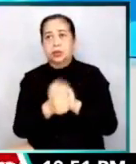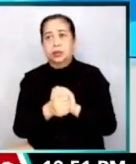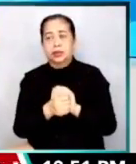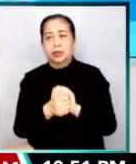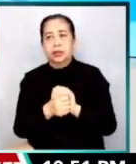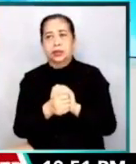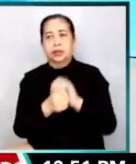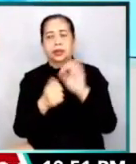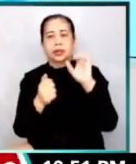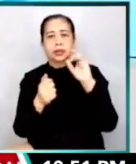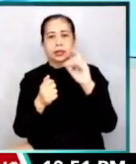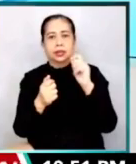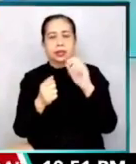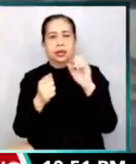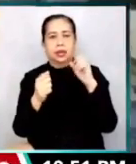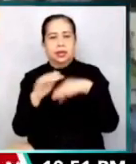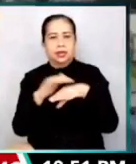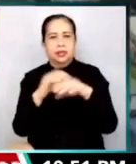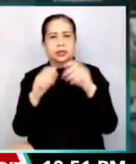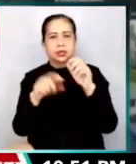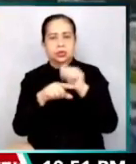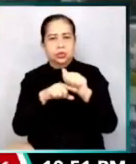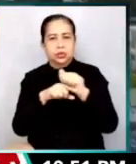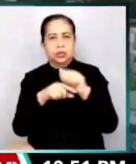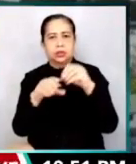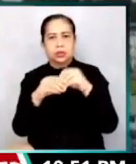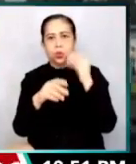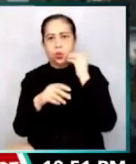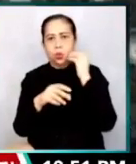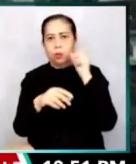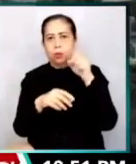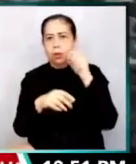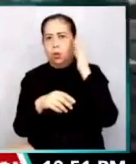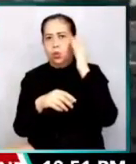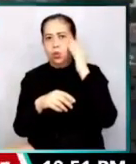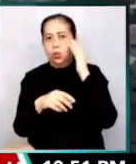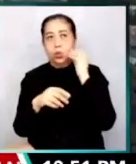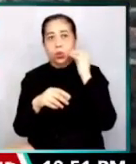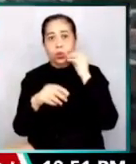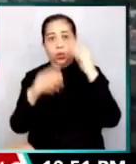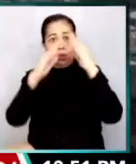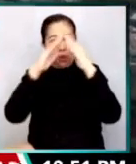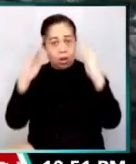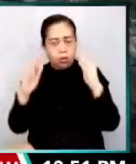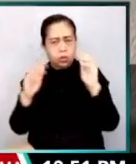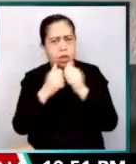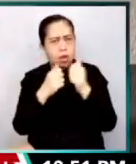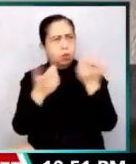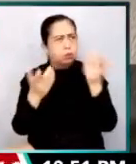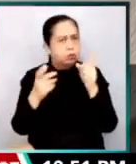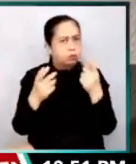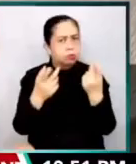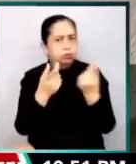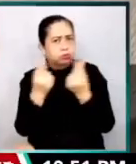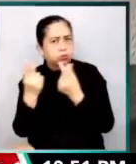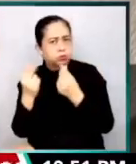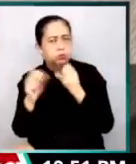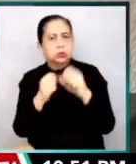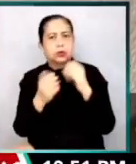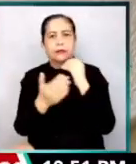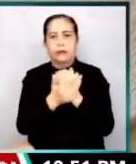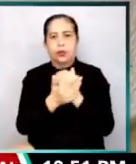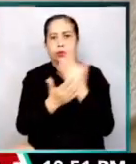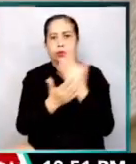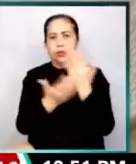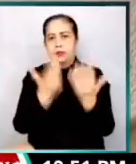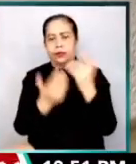in the Home. Ibig sabihin, kailangan alam ng lahat ng mga nakatira sa bahay ang mga dapat gawin para makaiwas sa sunog.